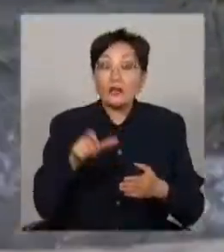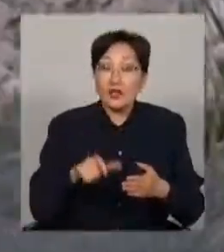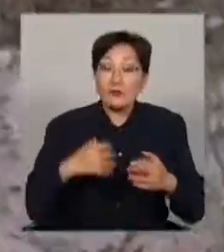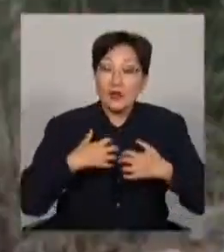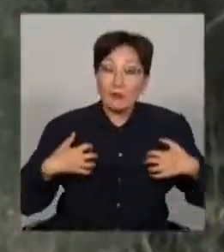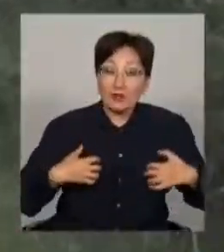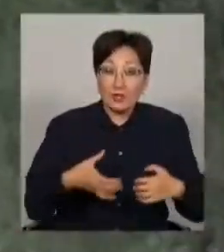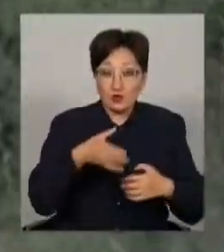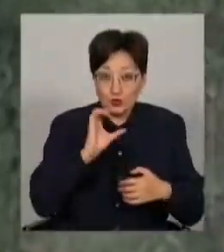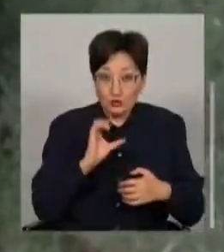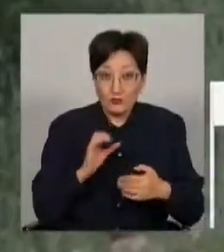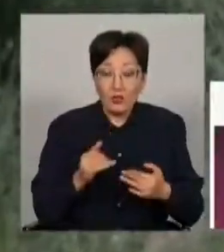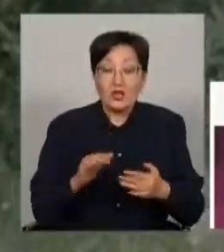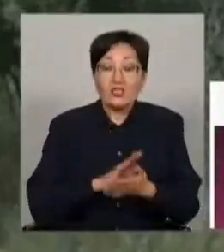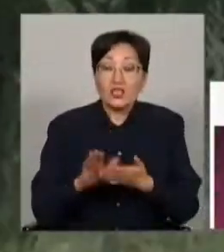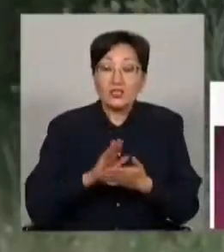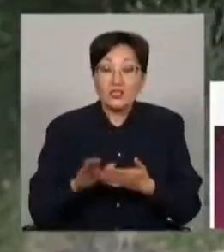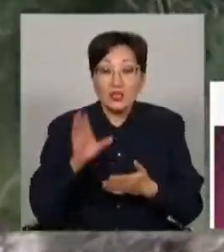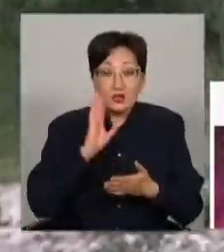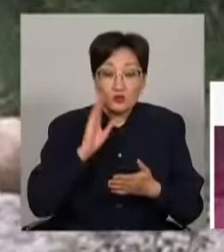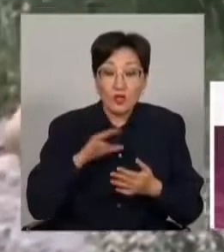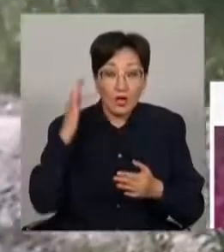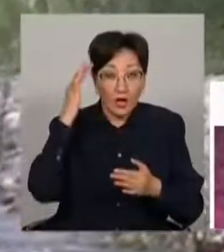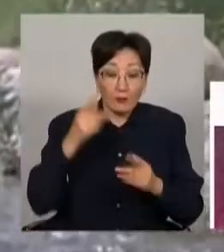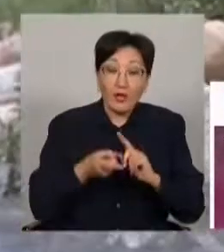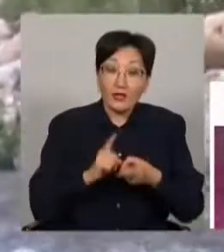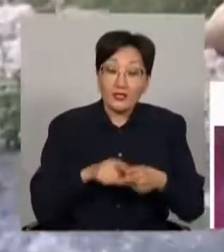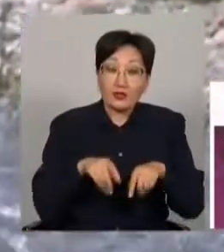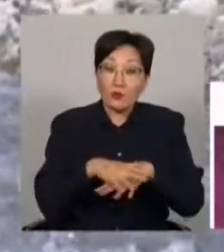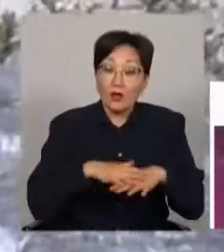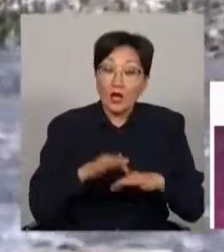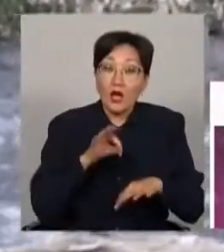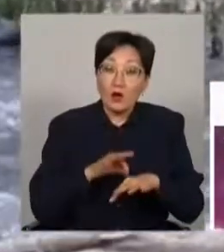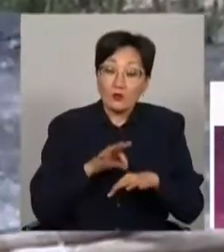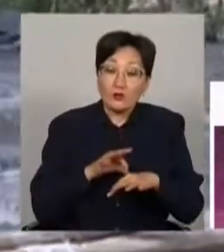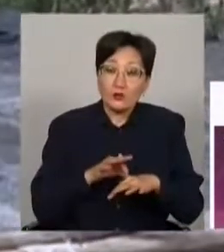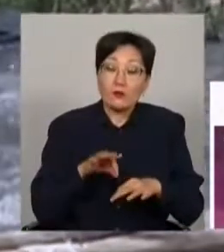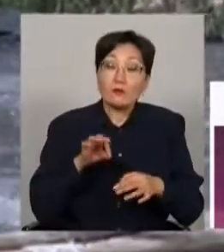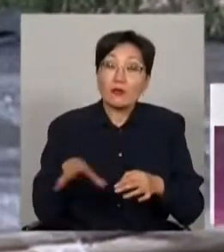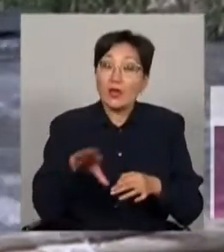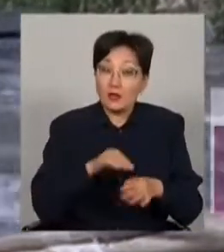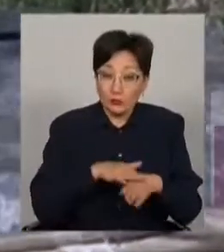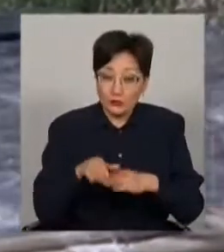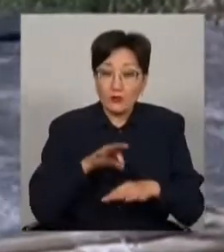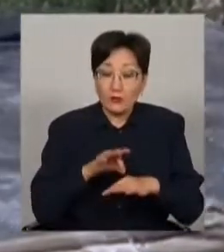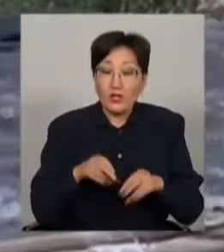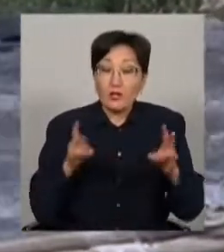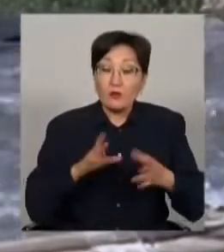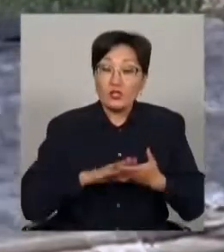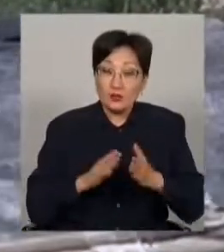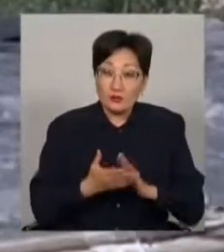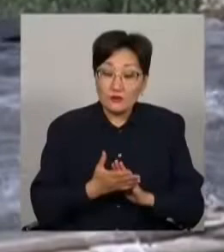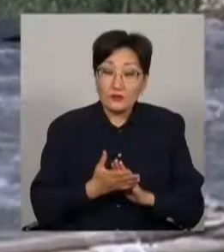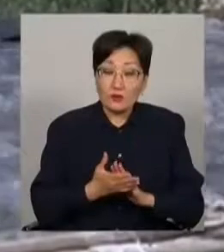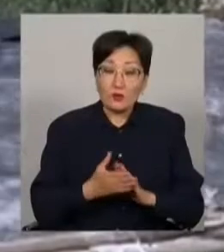Тасып ішкен былай тұрсын, таза судың өзі арман болды деген халық қазір аурудан да аман емес. Сондай ақ апатты жағдайда